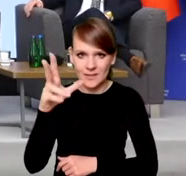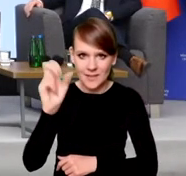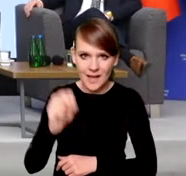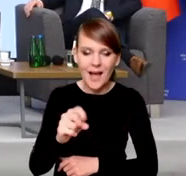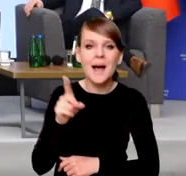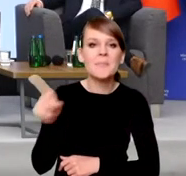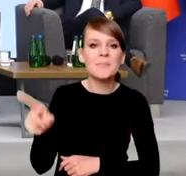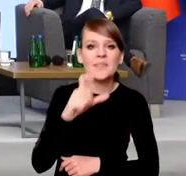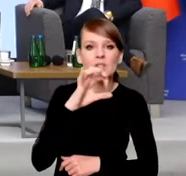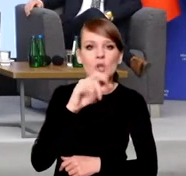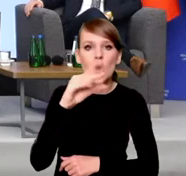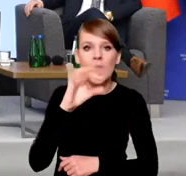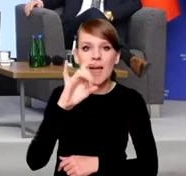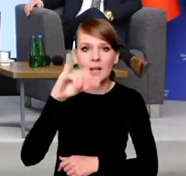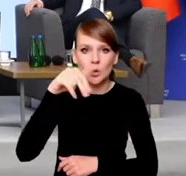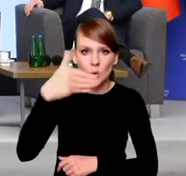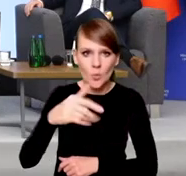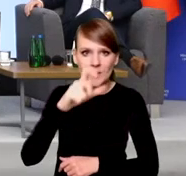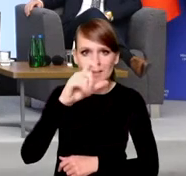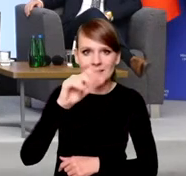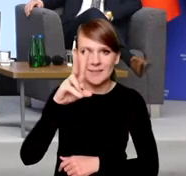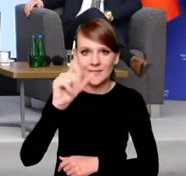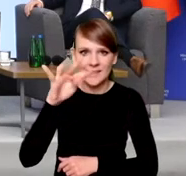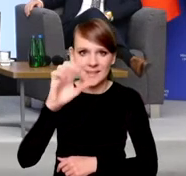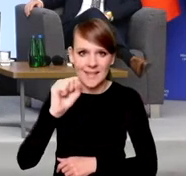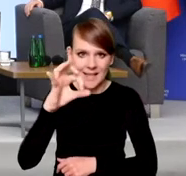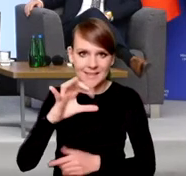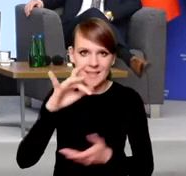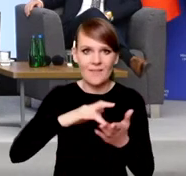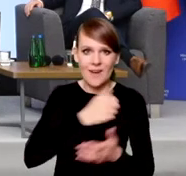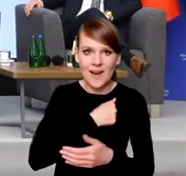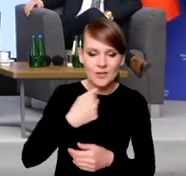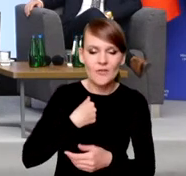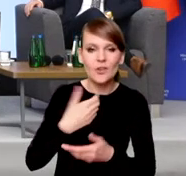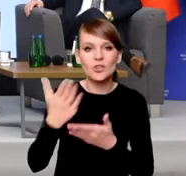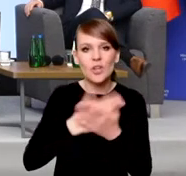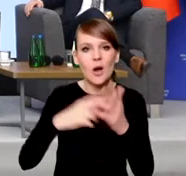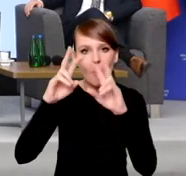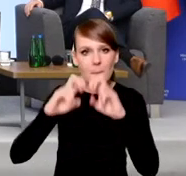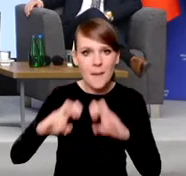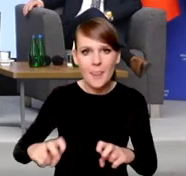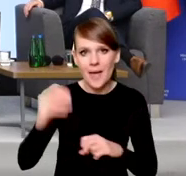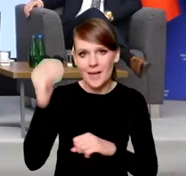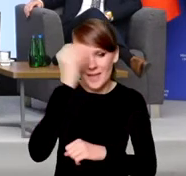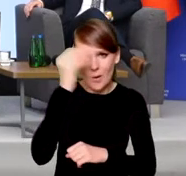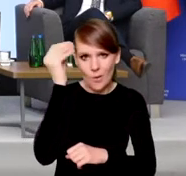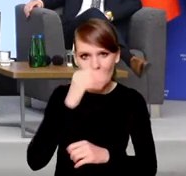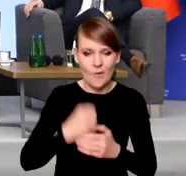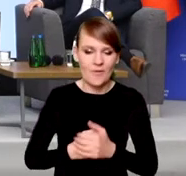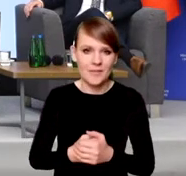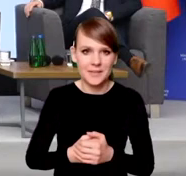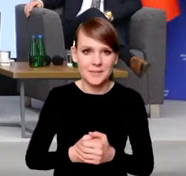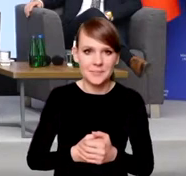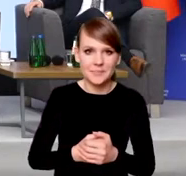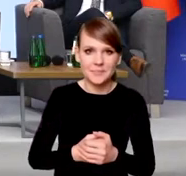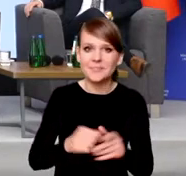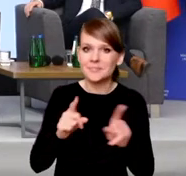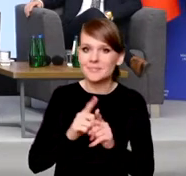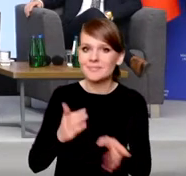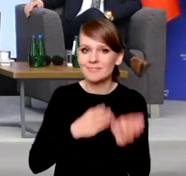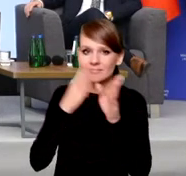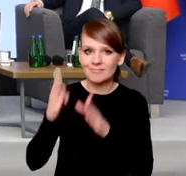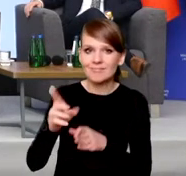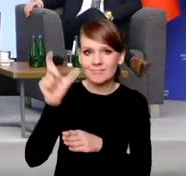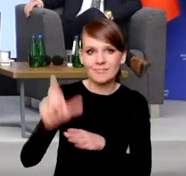Warszawie, dział badań naukowych, konkretnie Kolegium Civitas, oraz przedstawiciel